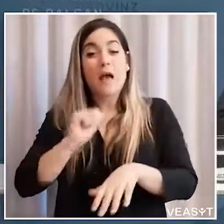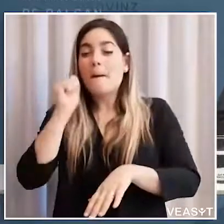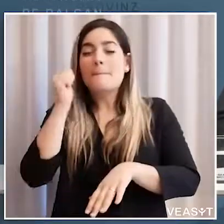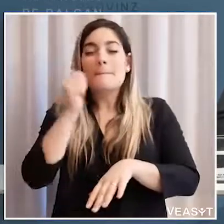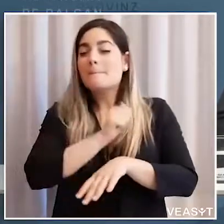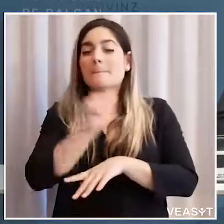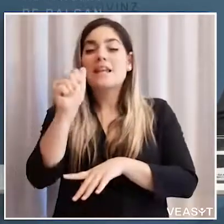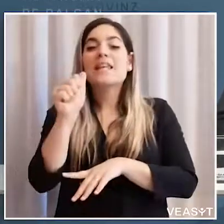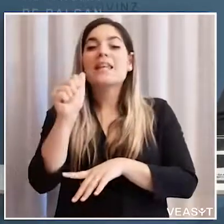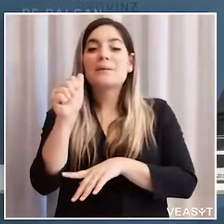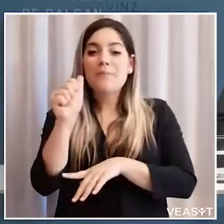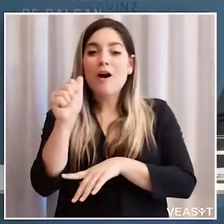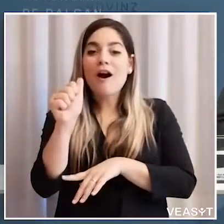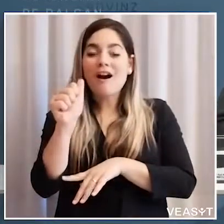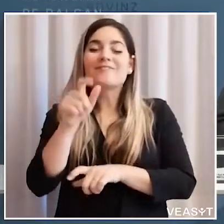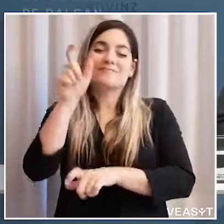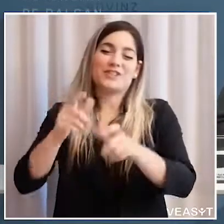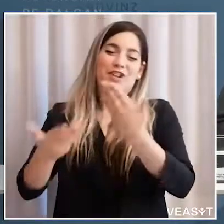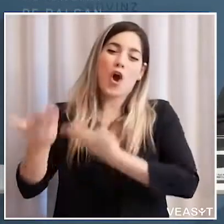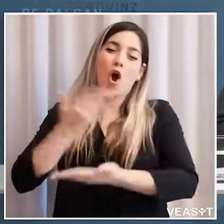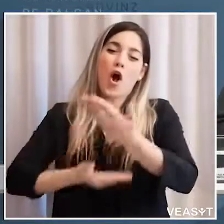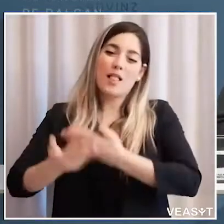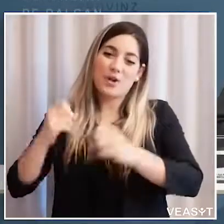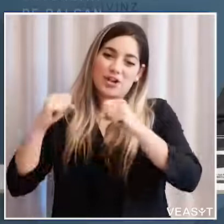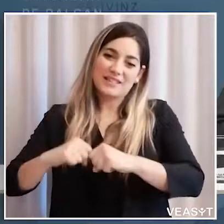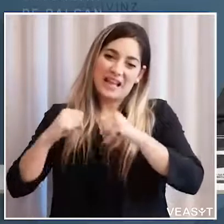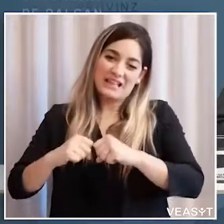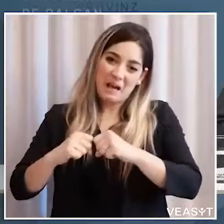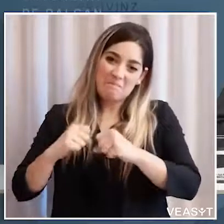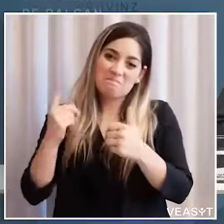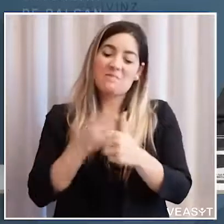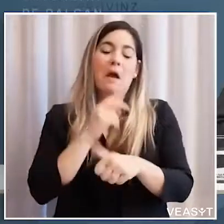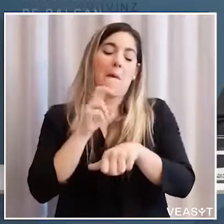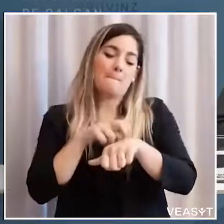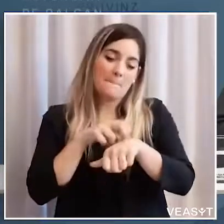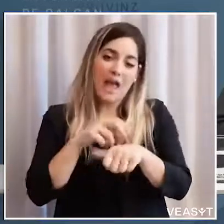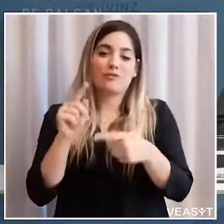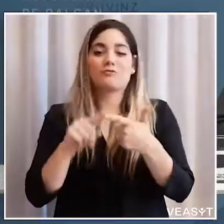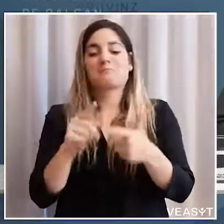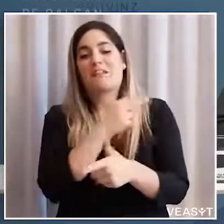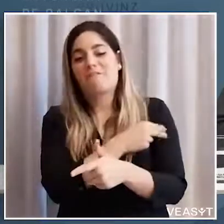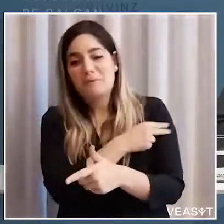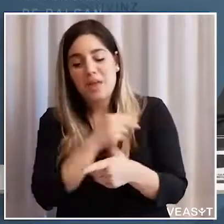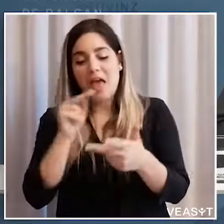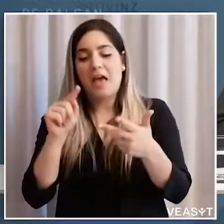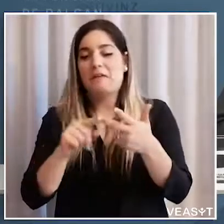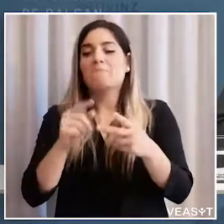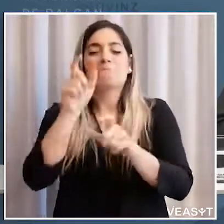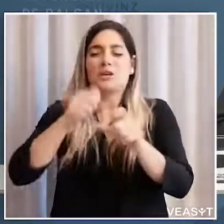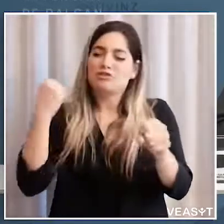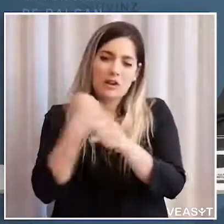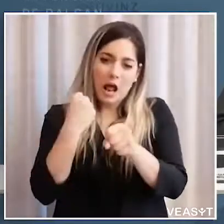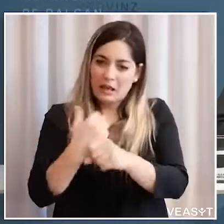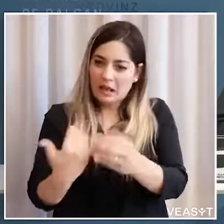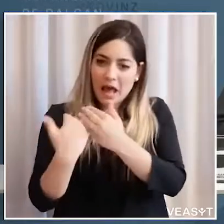primis assolutamente ovviamente ai collaboratori nella sanità ai medici e infermieri a tutto il